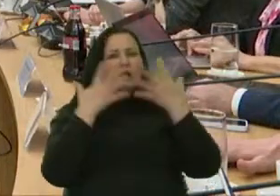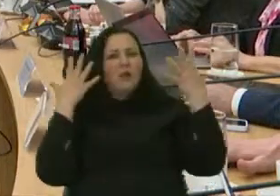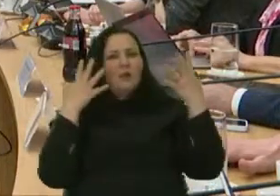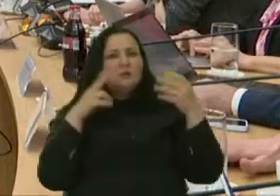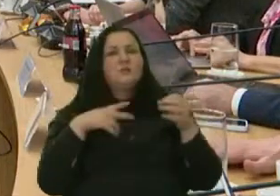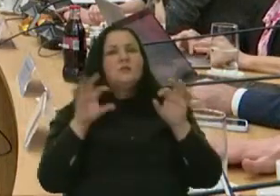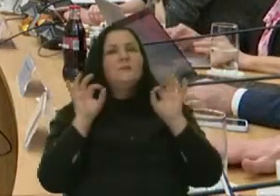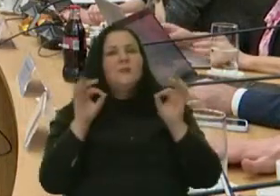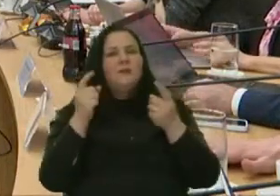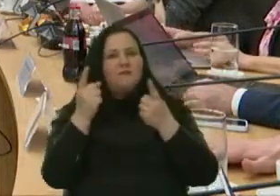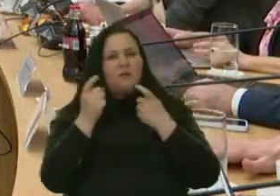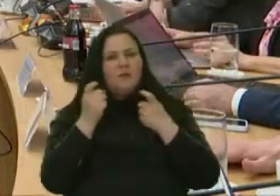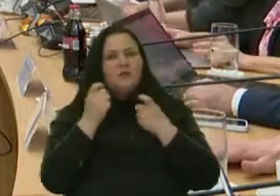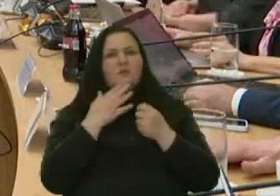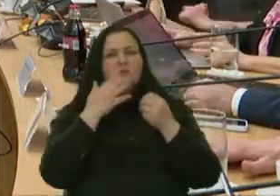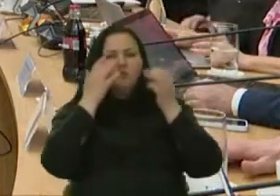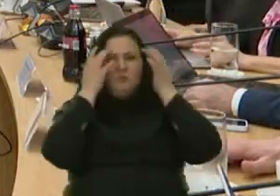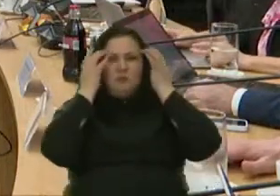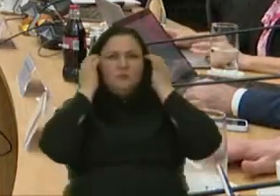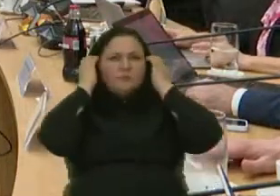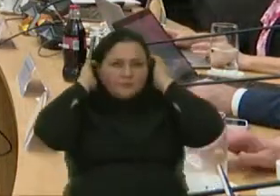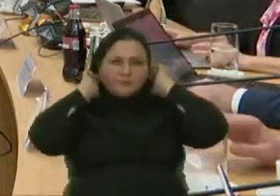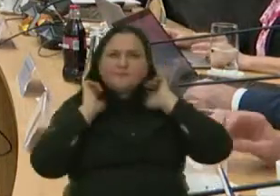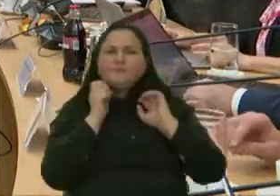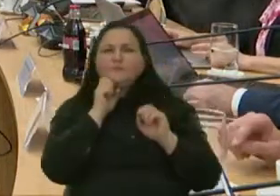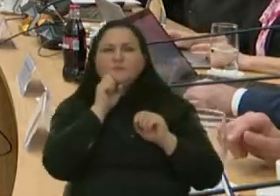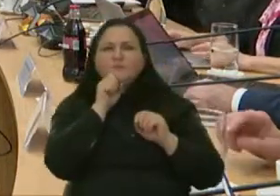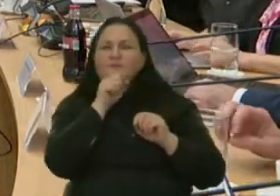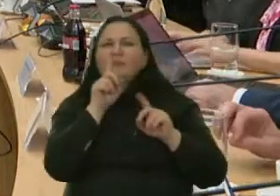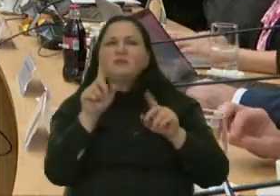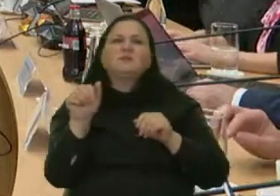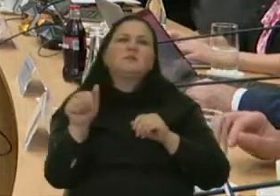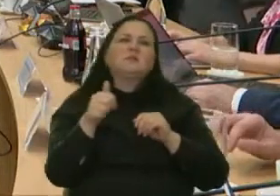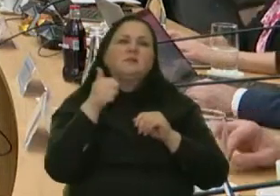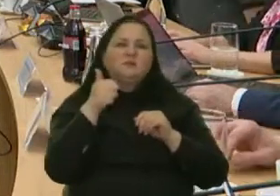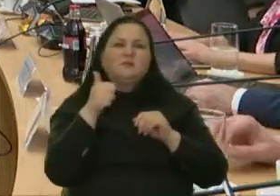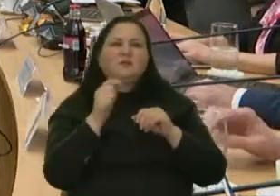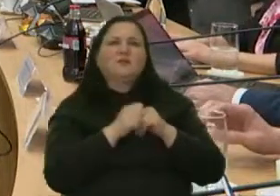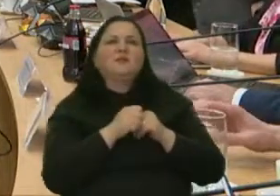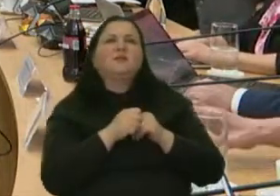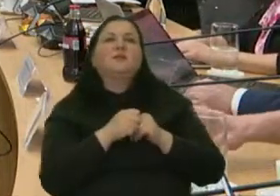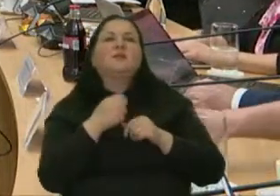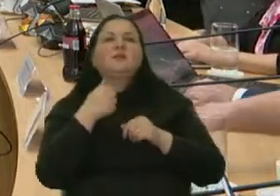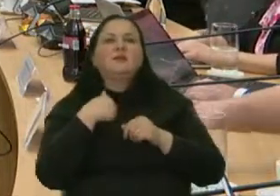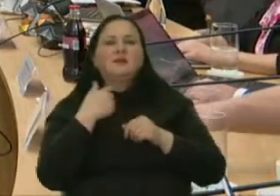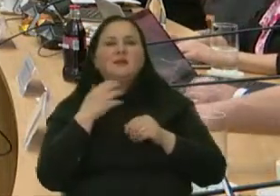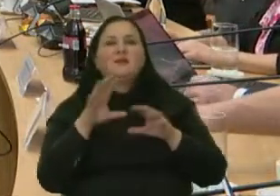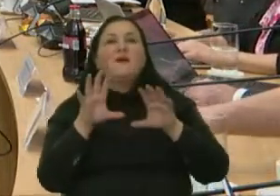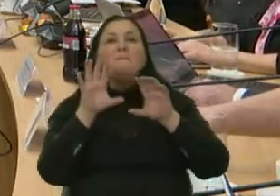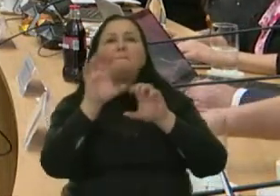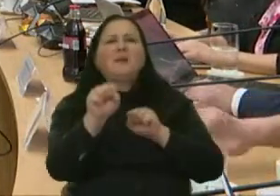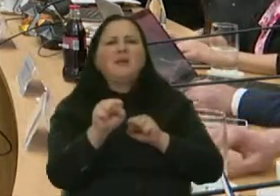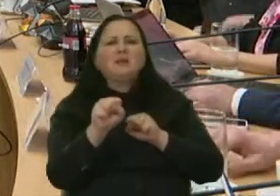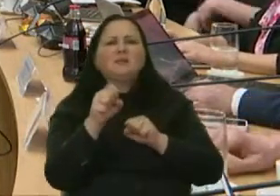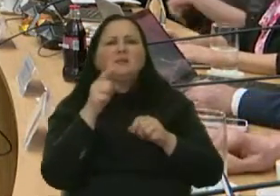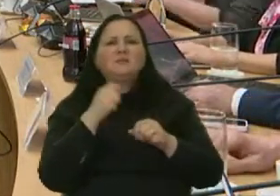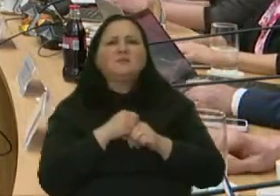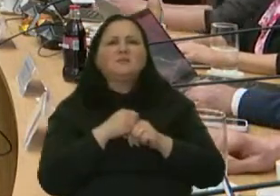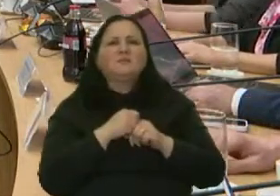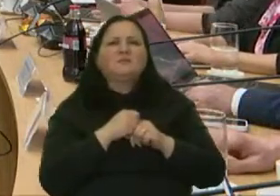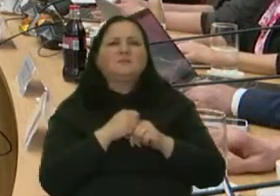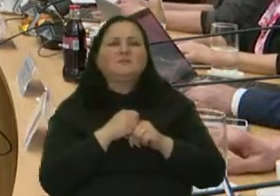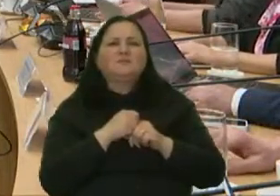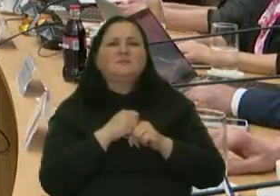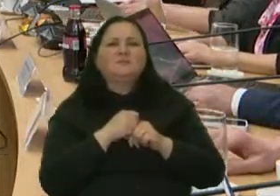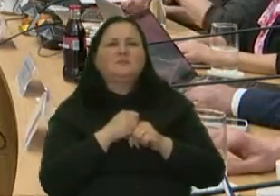binevenite mulțumesc aș vrea doar ca să nu rămână din nou marotă cu școala când m am prins cu hoțul în gură cum e aia